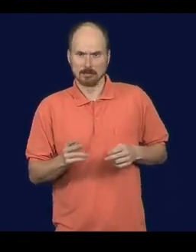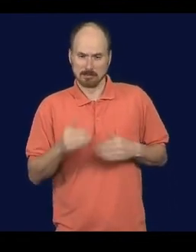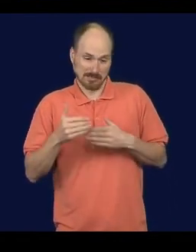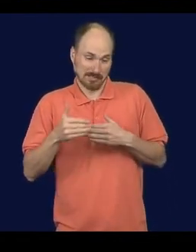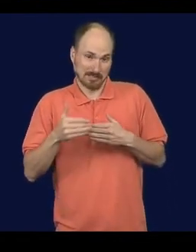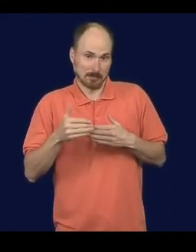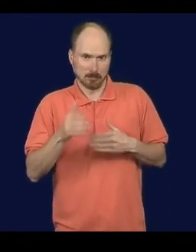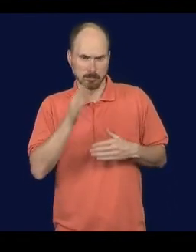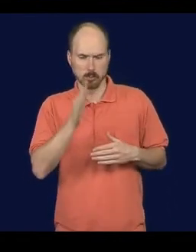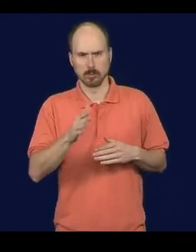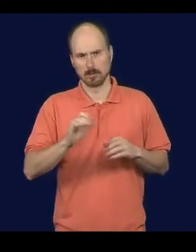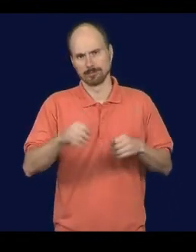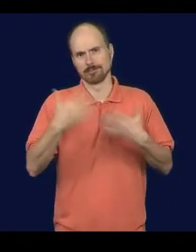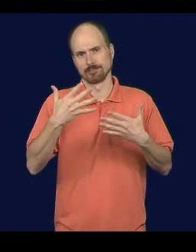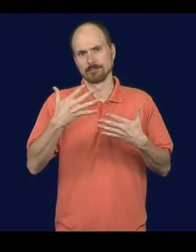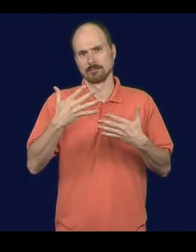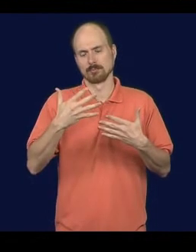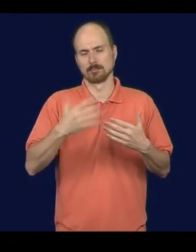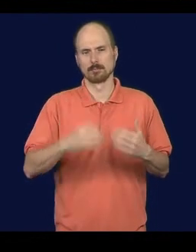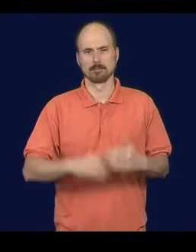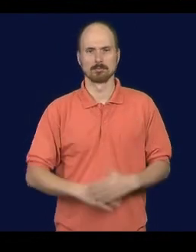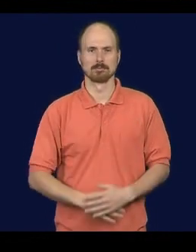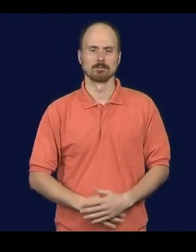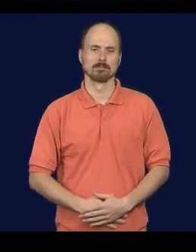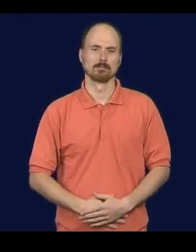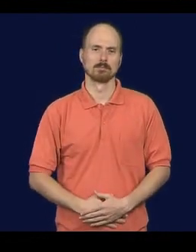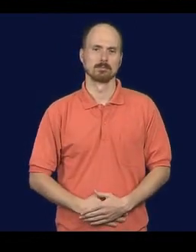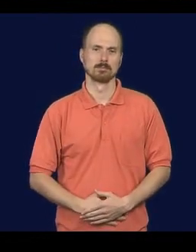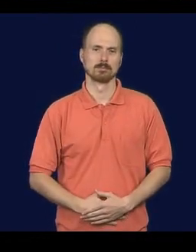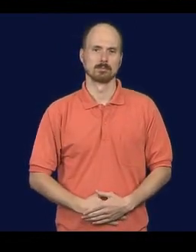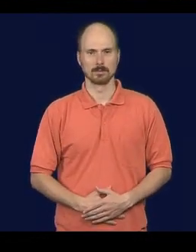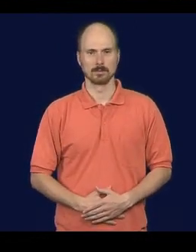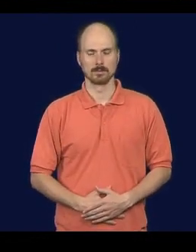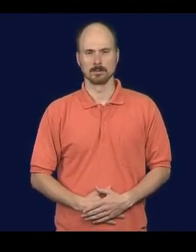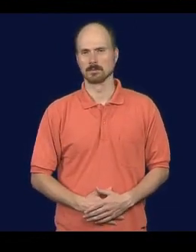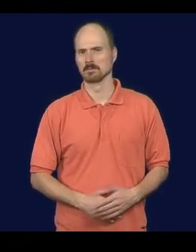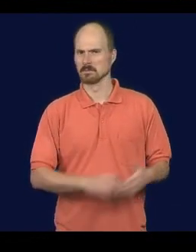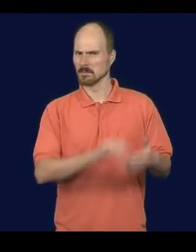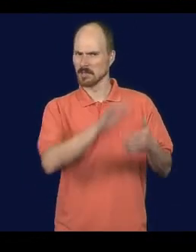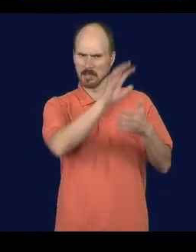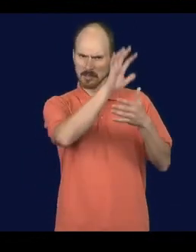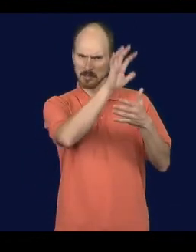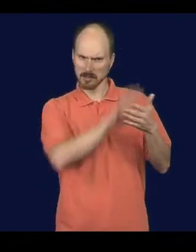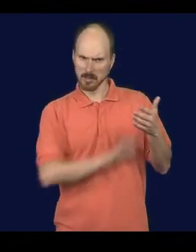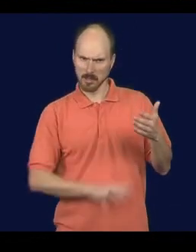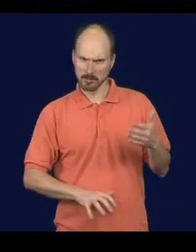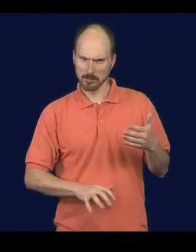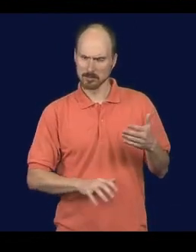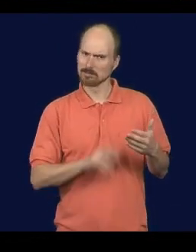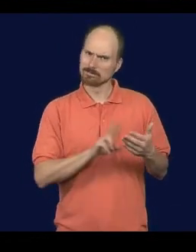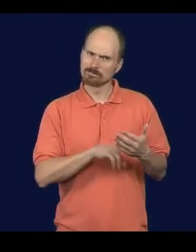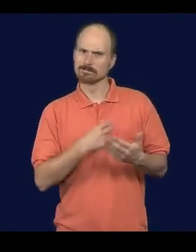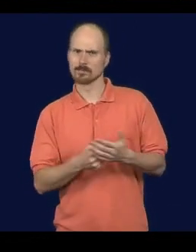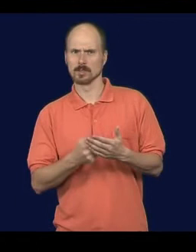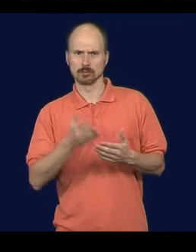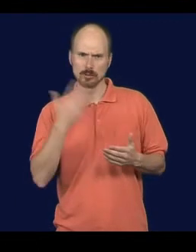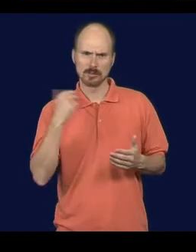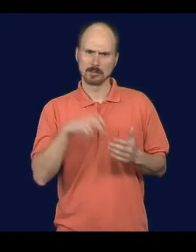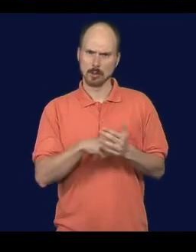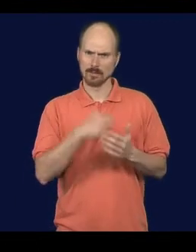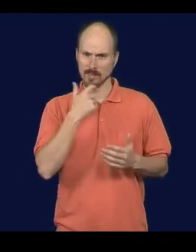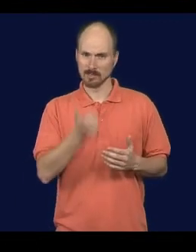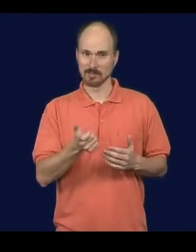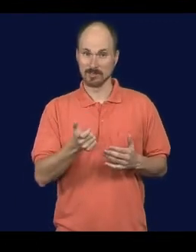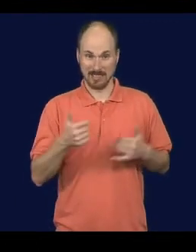rozhodl, že to bude teda jenom česká asistentka, protože by asi nemělo význam konkurovat někde v zahraničí. A